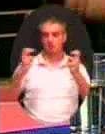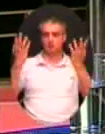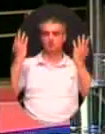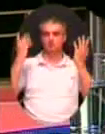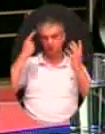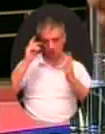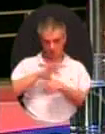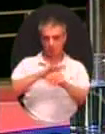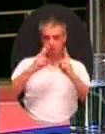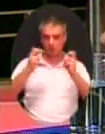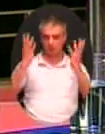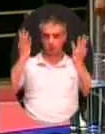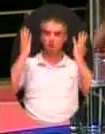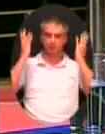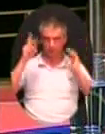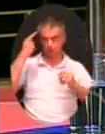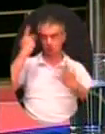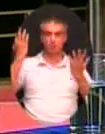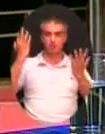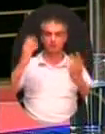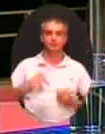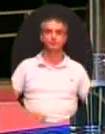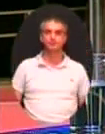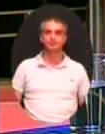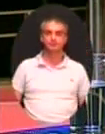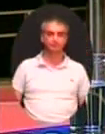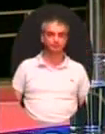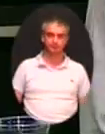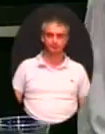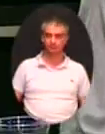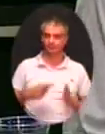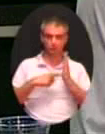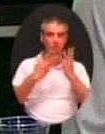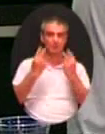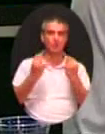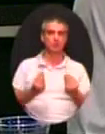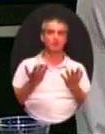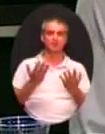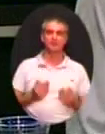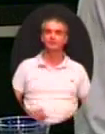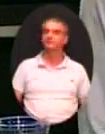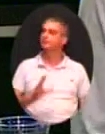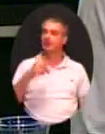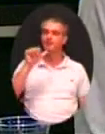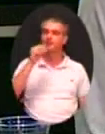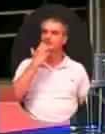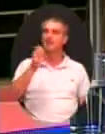יודע גם לנהל עיר. וגם? גם יודע לנהל עיר. רק רצינו לציין שהדוגמה הזאת היא פחות טובה. כן. מה עם